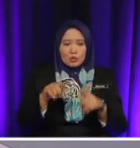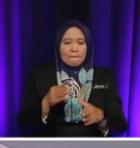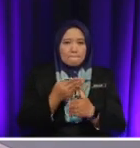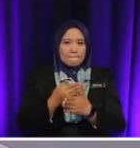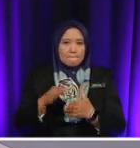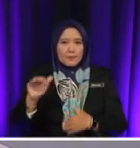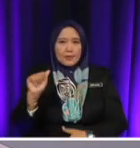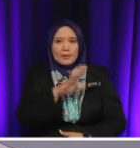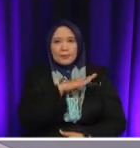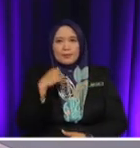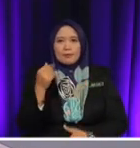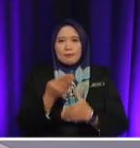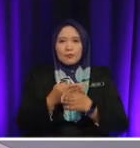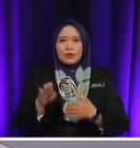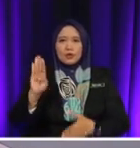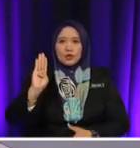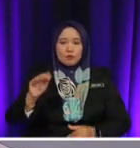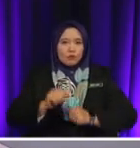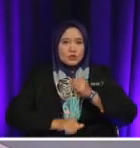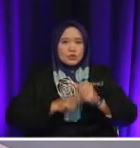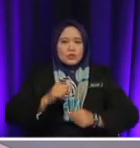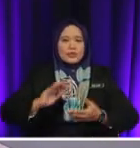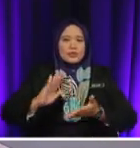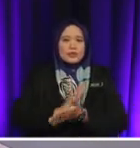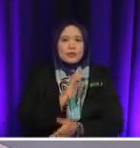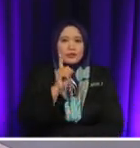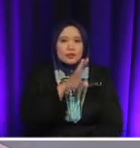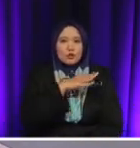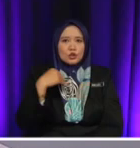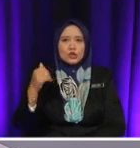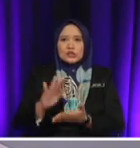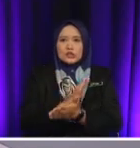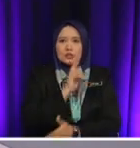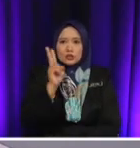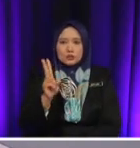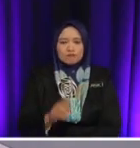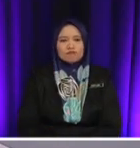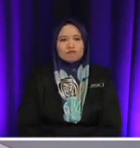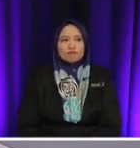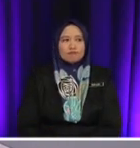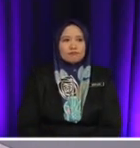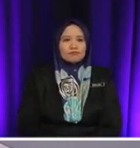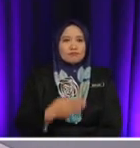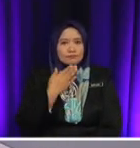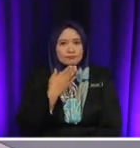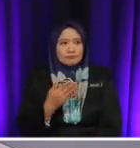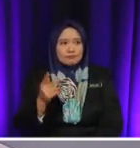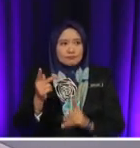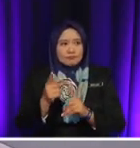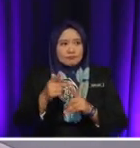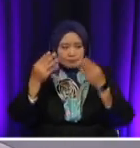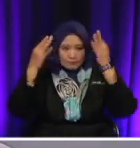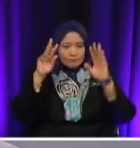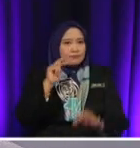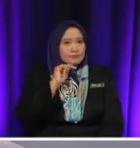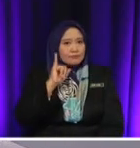Cemerlang dalam mata pelajaran sains kertas sat dan juga du Terima Kasih Cikgu juga Terima Kasih Cikgu jurasarat kita pada hari ini Cikgu